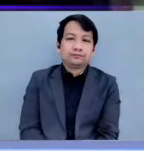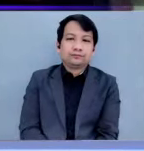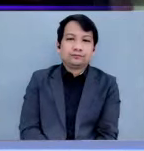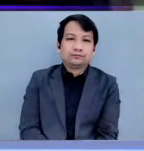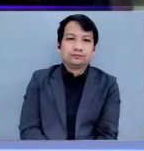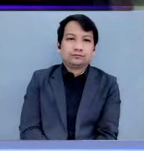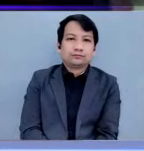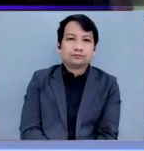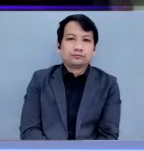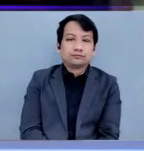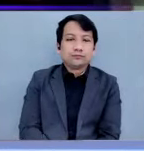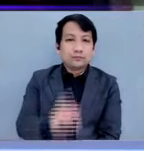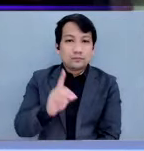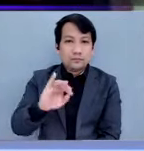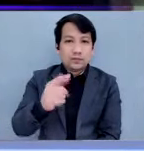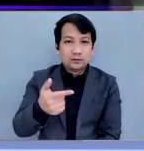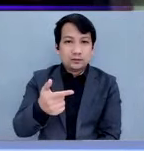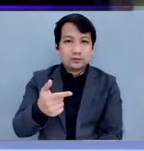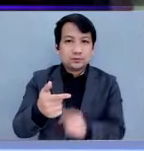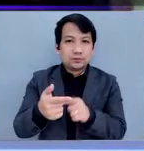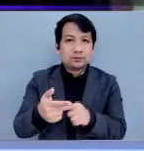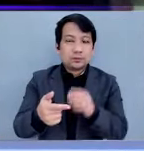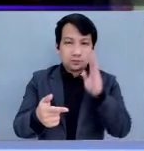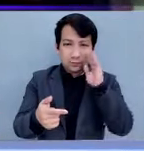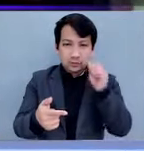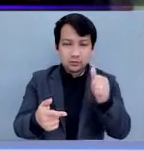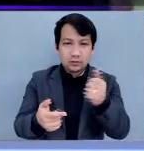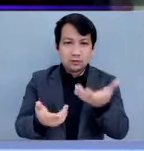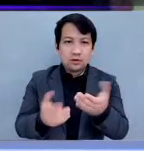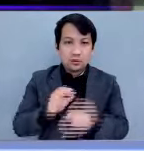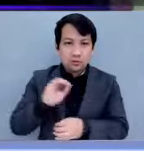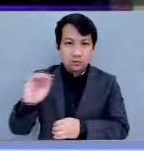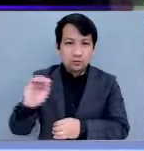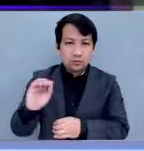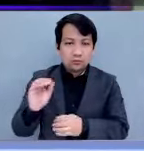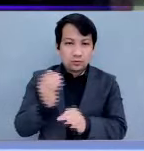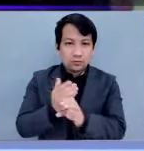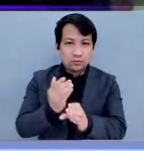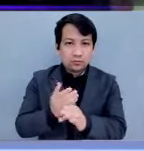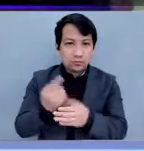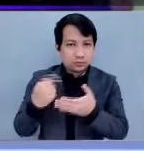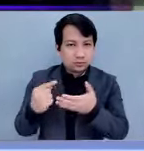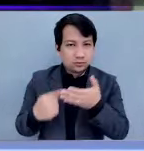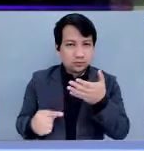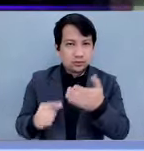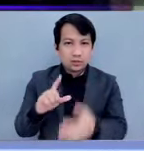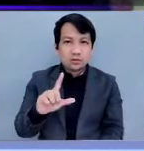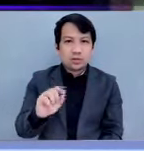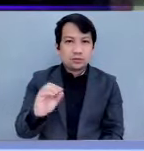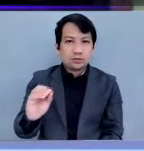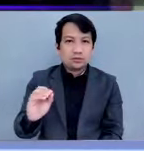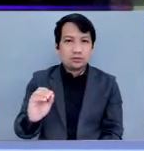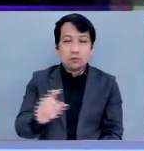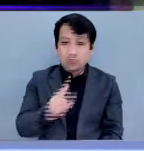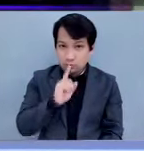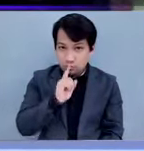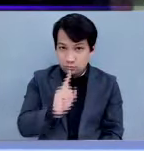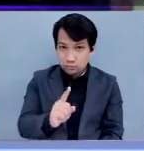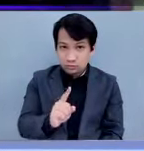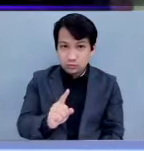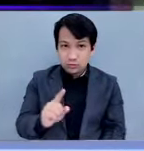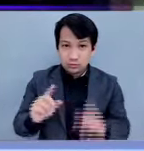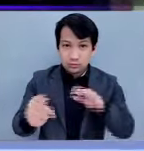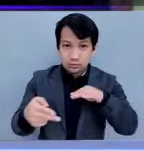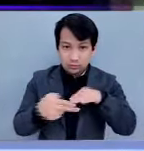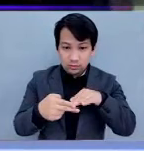Kayat ni DILG Secretary Benher Abalos sa mga may-ari ng sasakyan na i-check sa LTO kung lehitimo ang hawak nilang